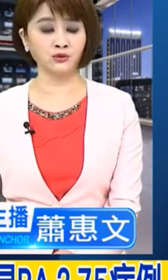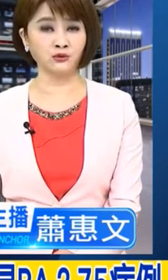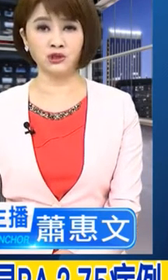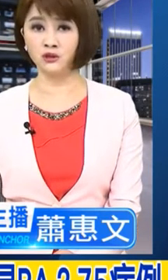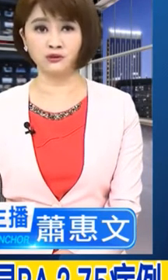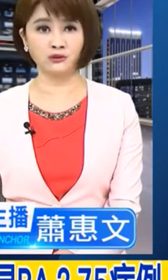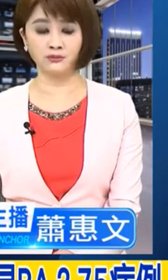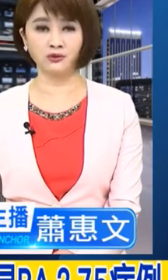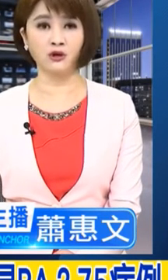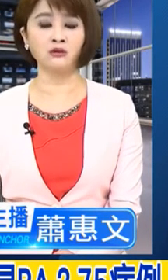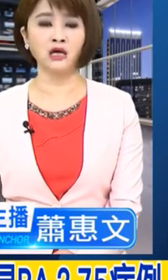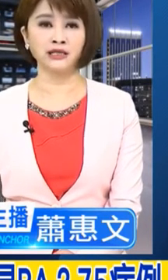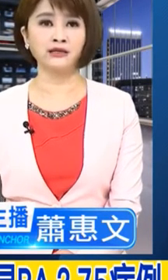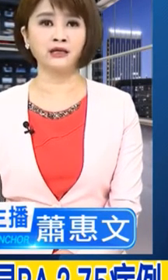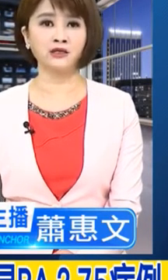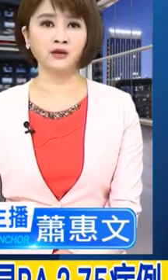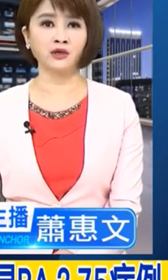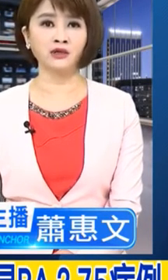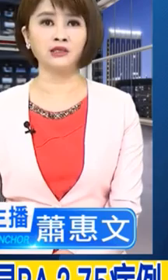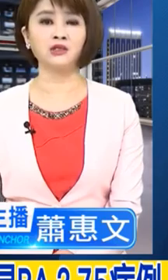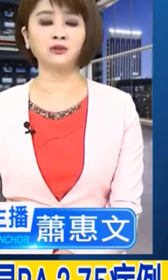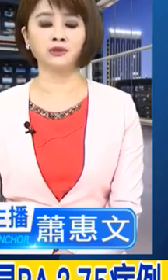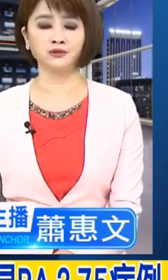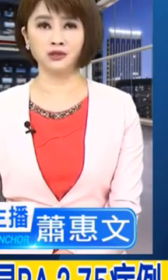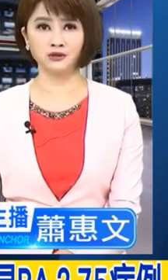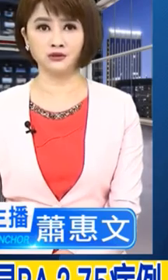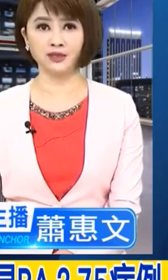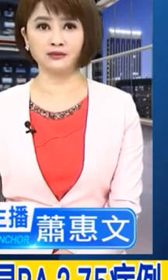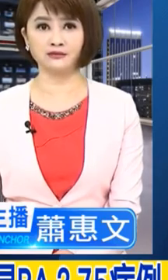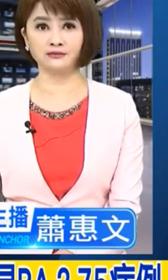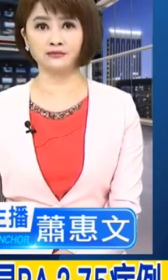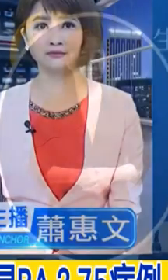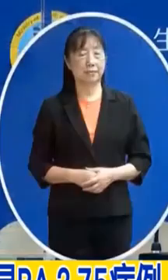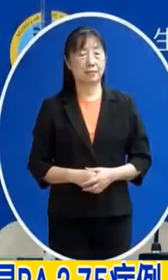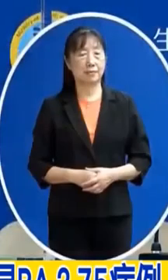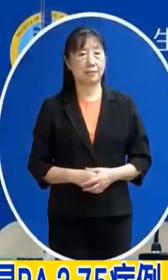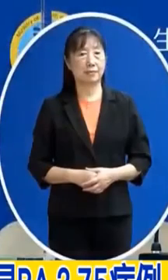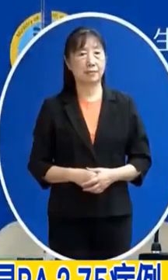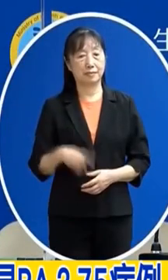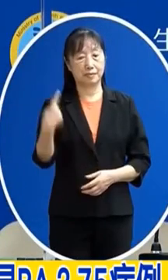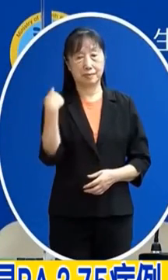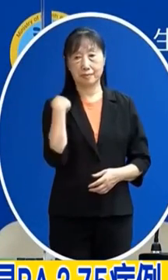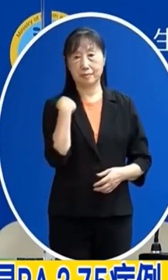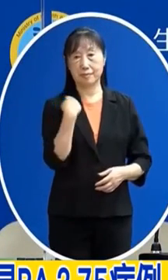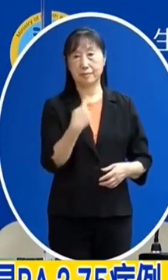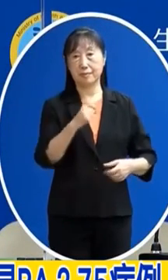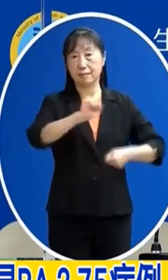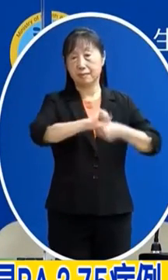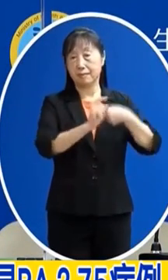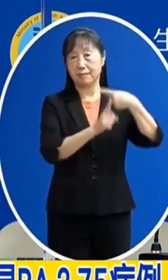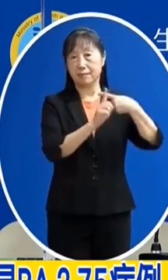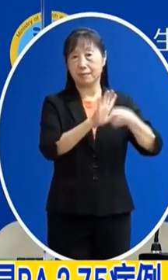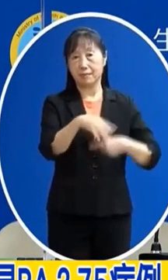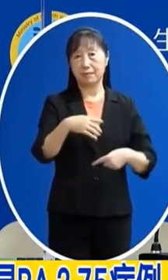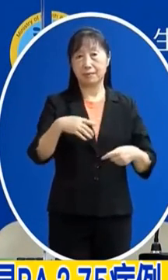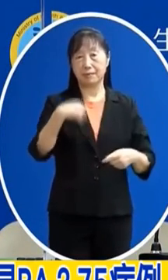病毒株是有所不同。先带您掌握疫情指挥中心的说明。 昨天新确诊的本土病例的话